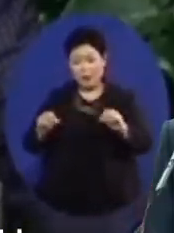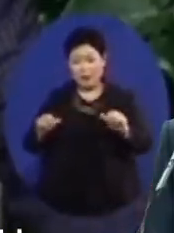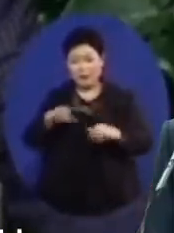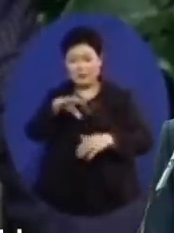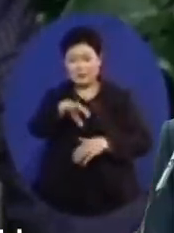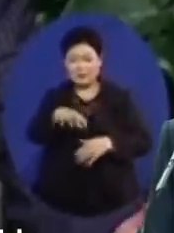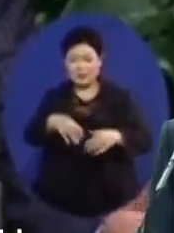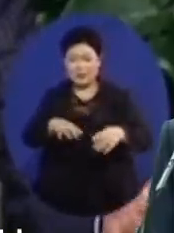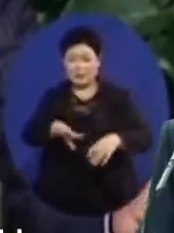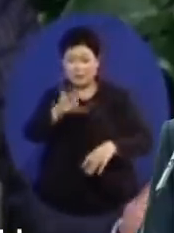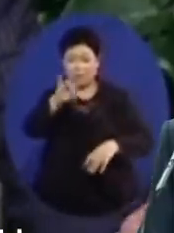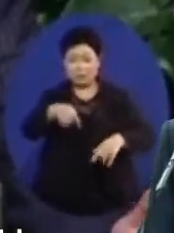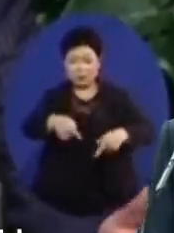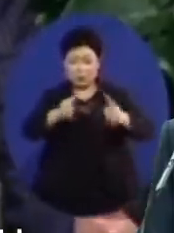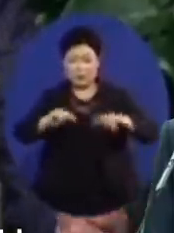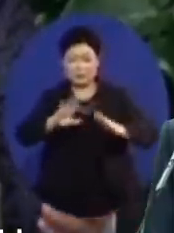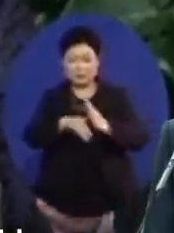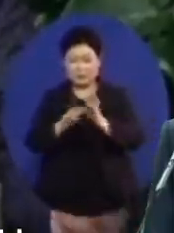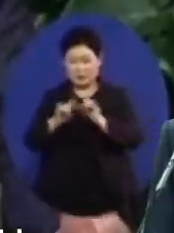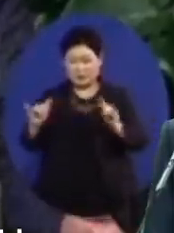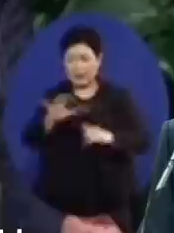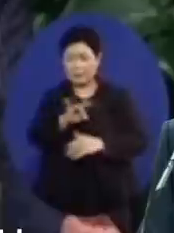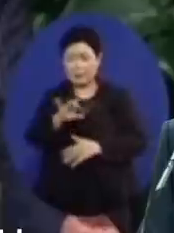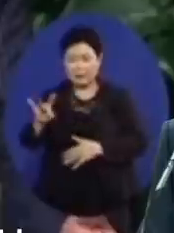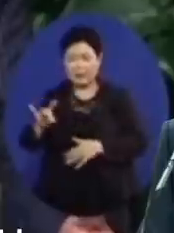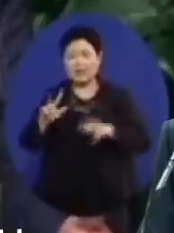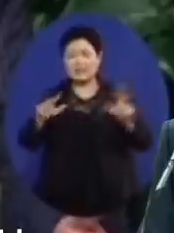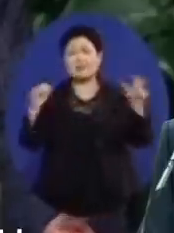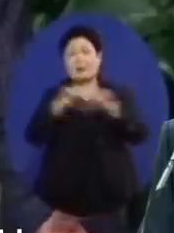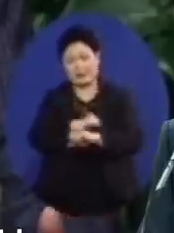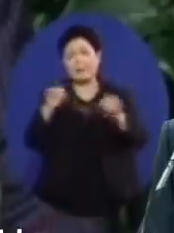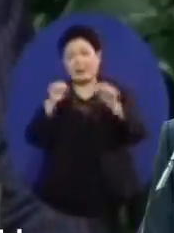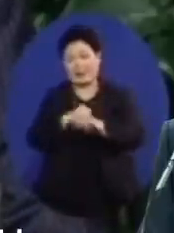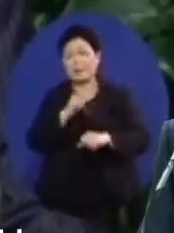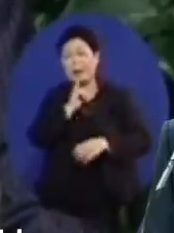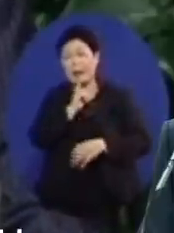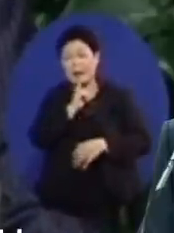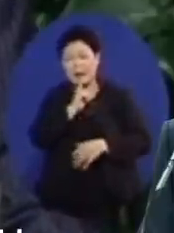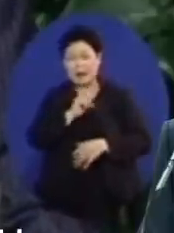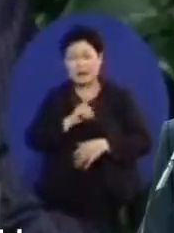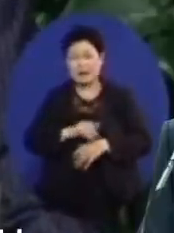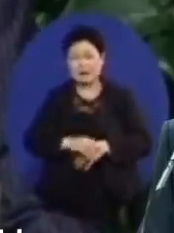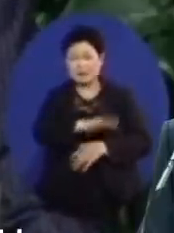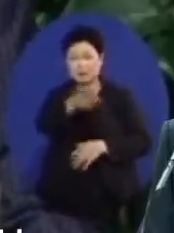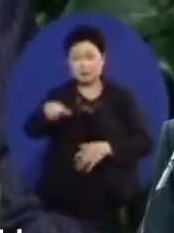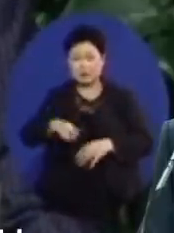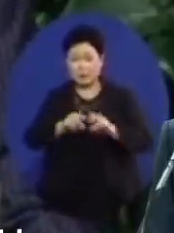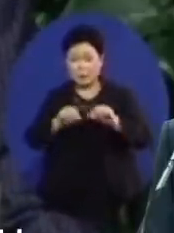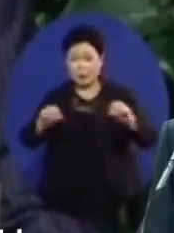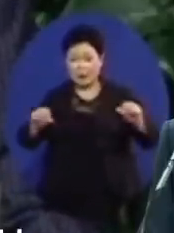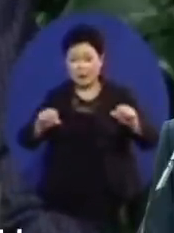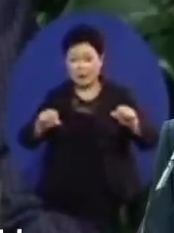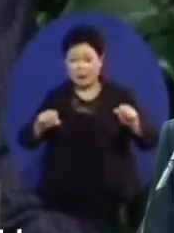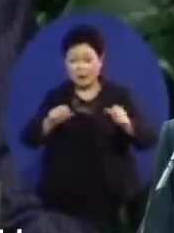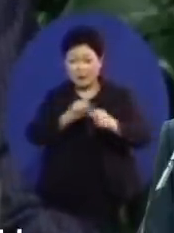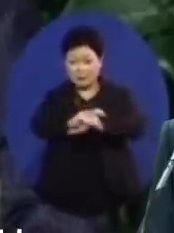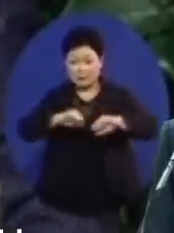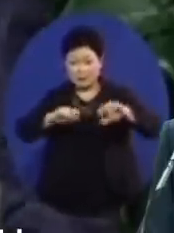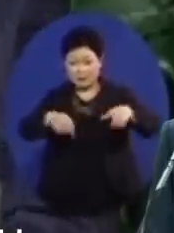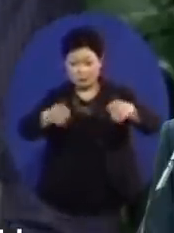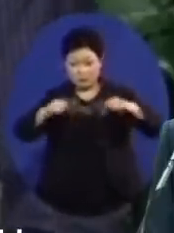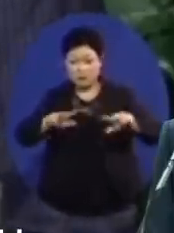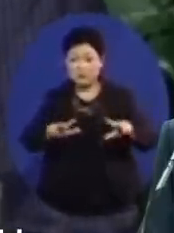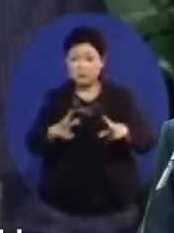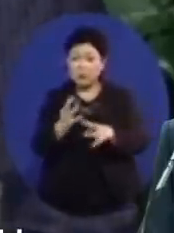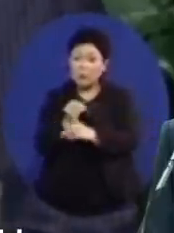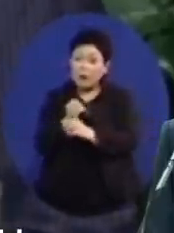들어왔을 때 사람들마다 이제 망했다고 했는데 우리 모래사장에 들어온 지 얼마 안 돼가지고 지금 얼마